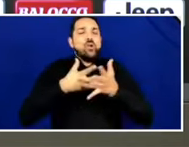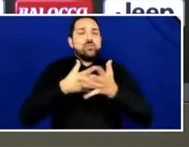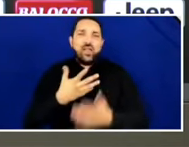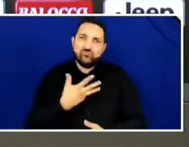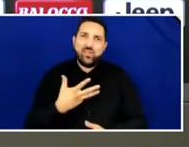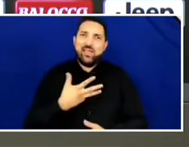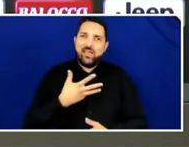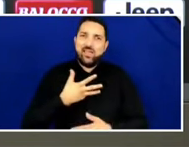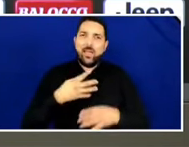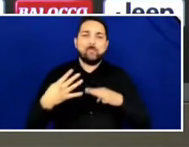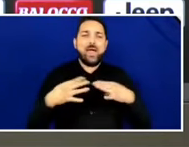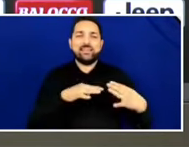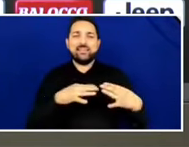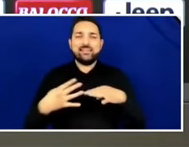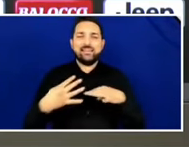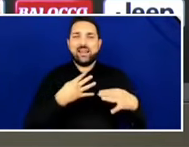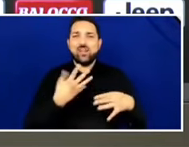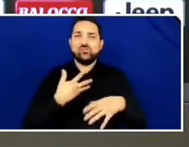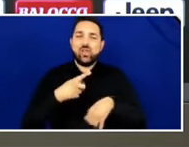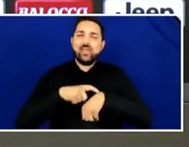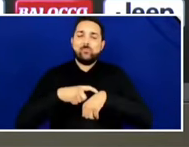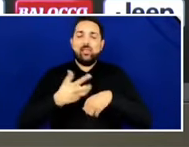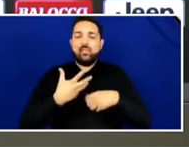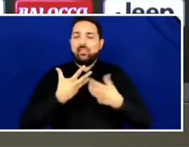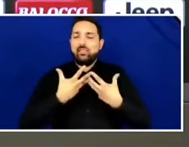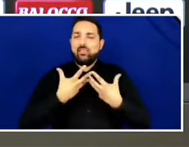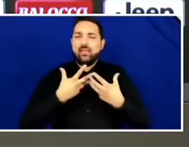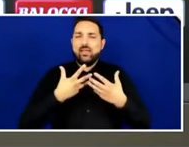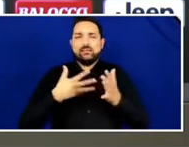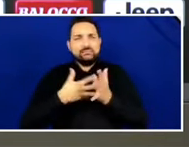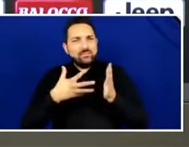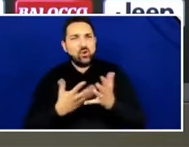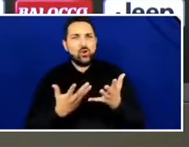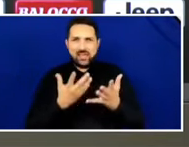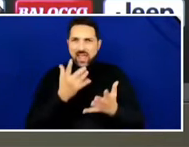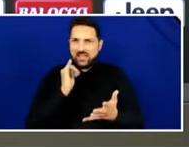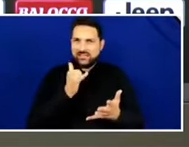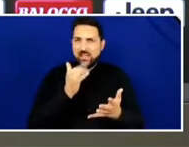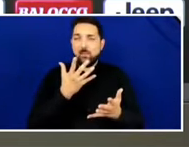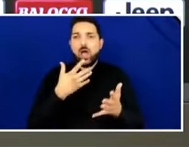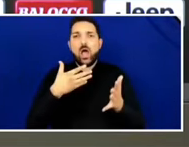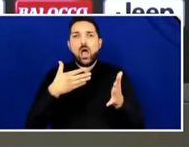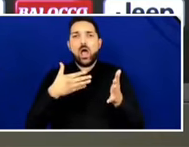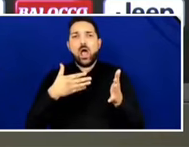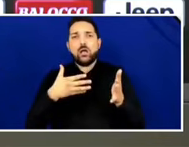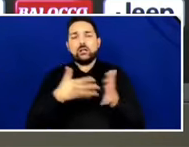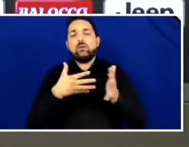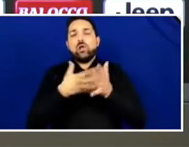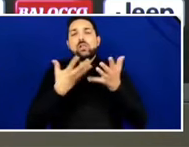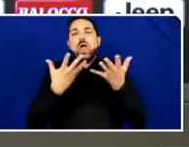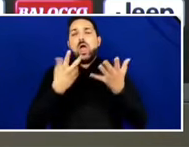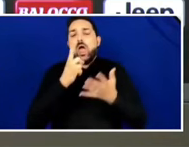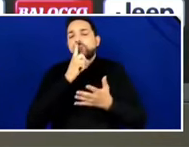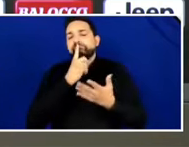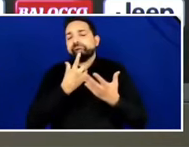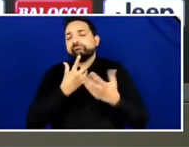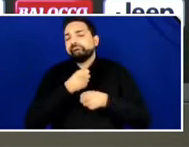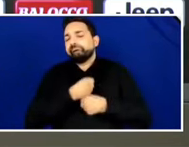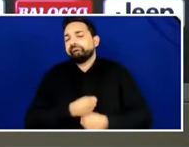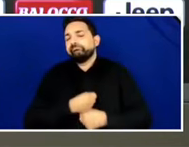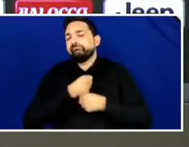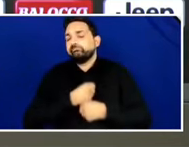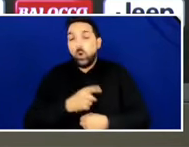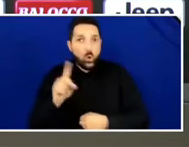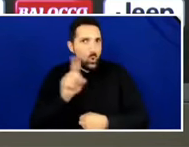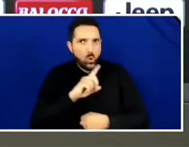una gara però non possiamo allargare o allungare tantissimo non possiamo tantissimo questo tempo